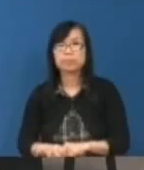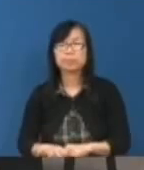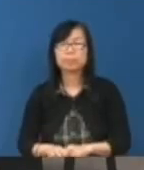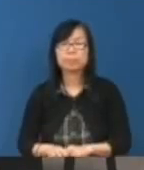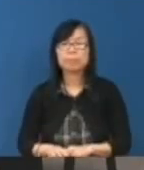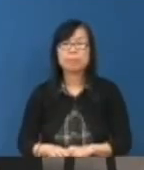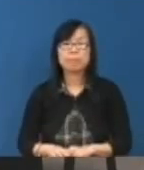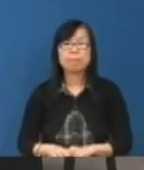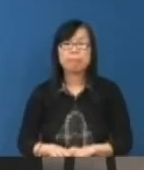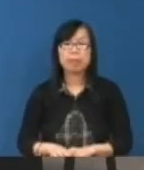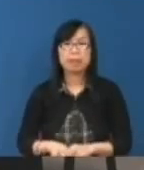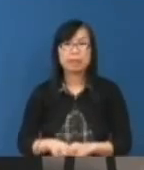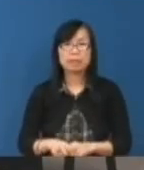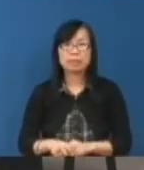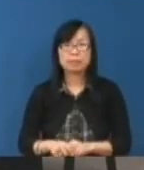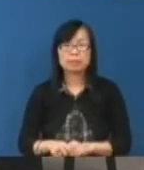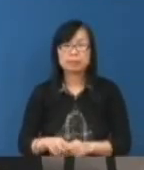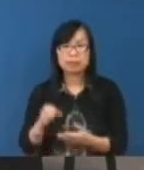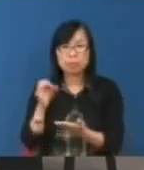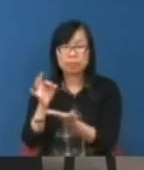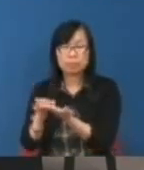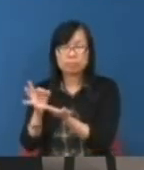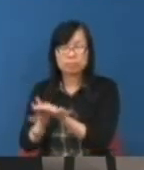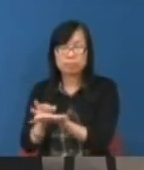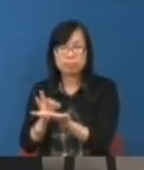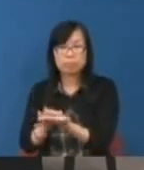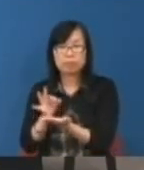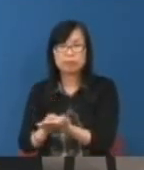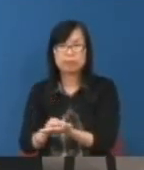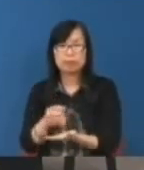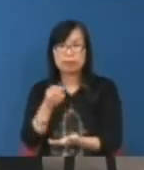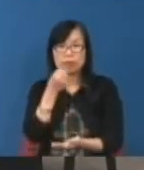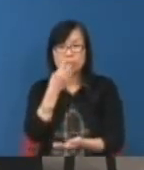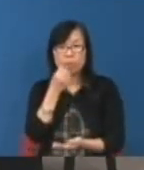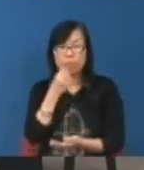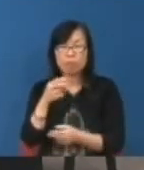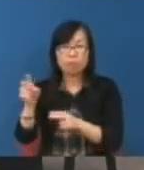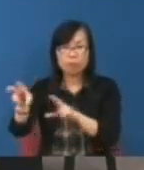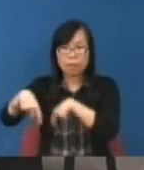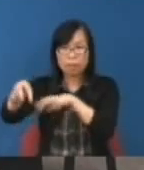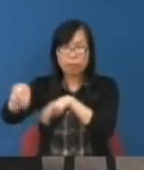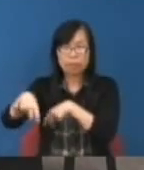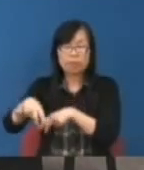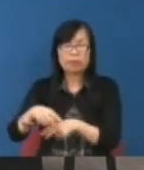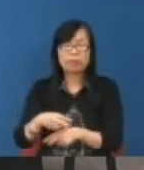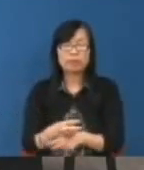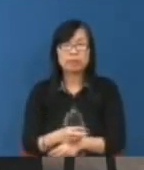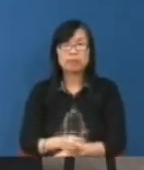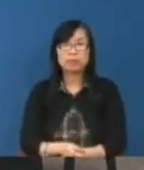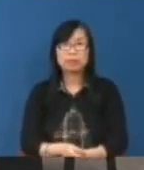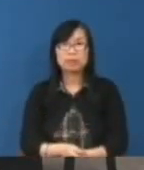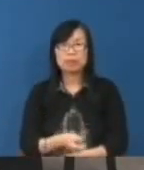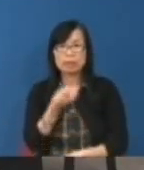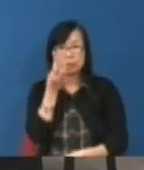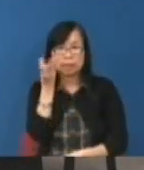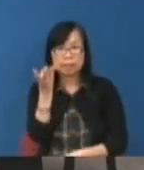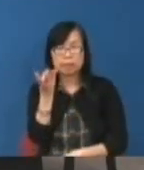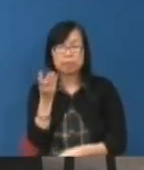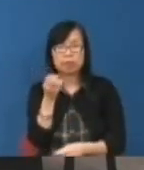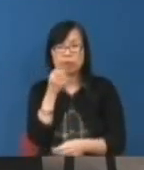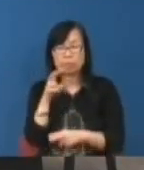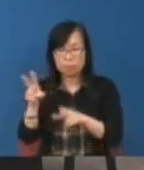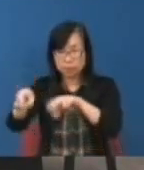那種籍貫啊、那種鄉縣啊，以至到看小鄉下人的心態